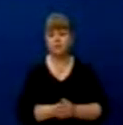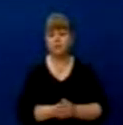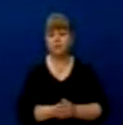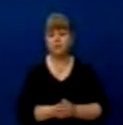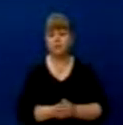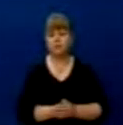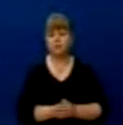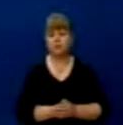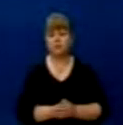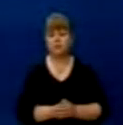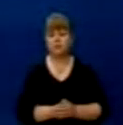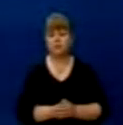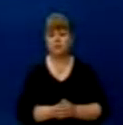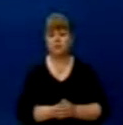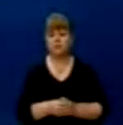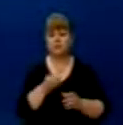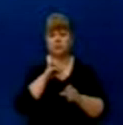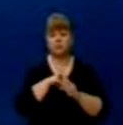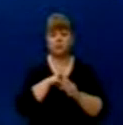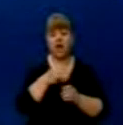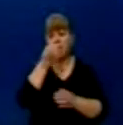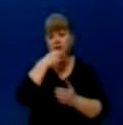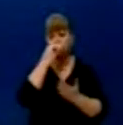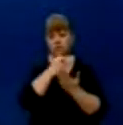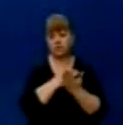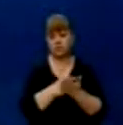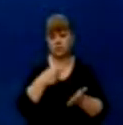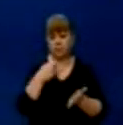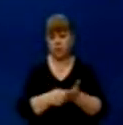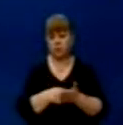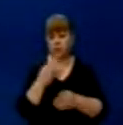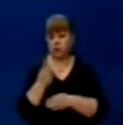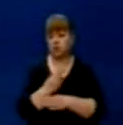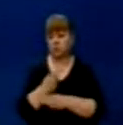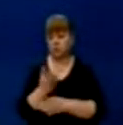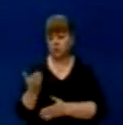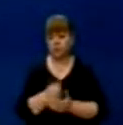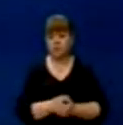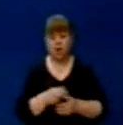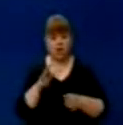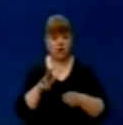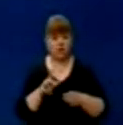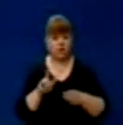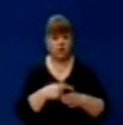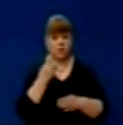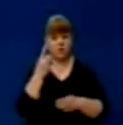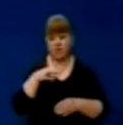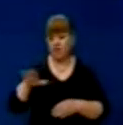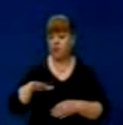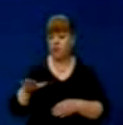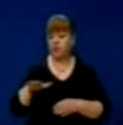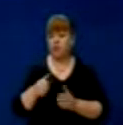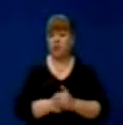Dhe bën pjesë në listën e barrave që paguhen prej shtetit. Trajtimi mujor për një fëmijë apo të